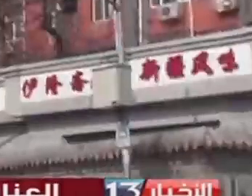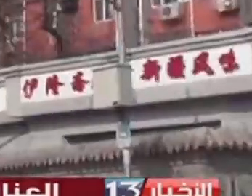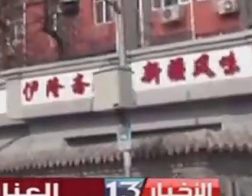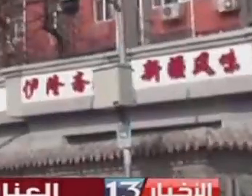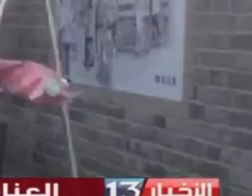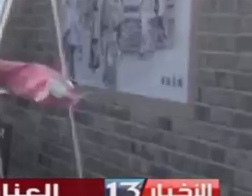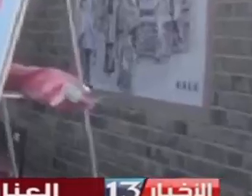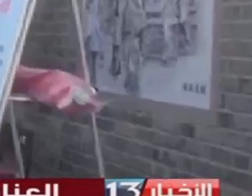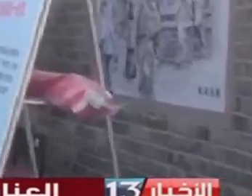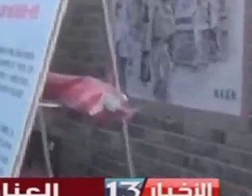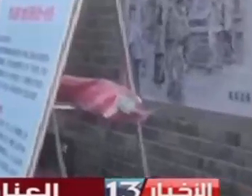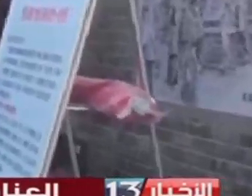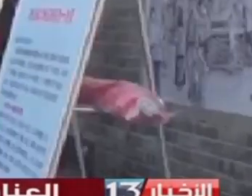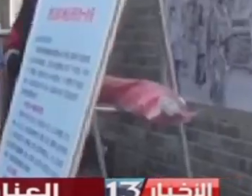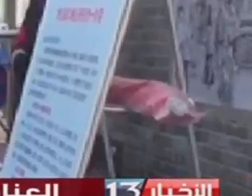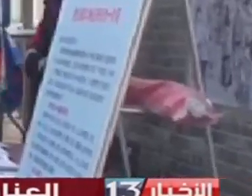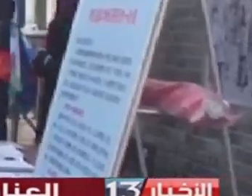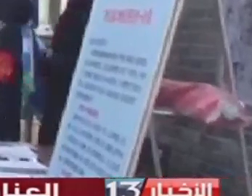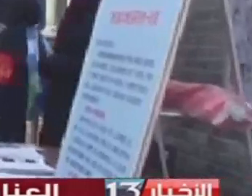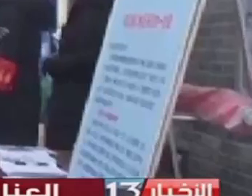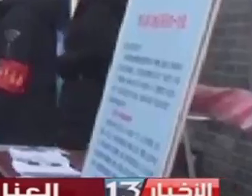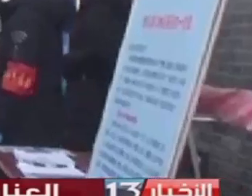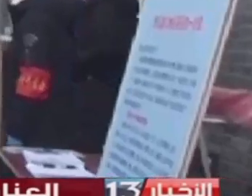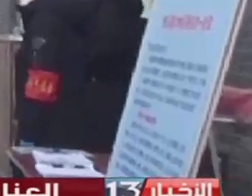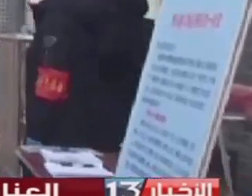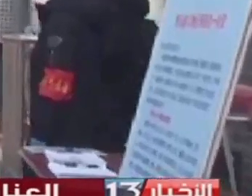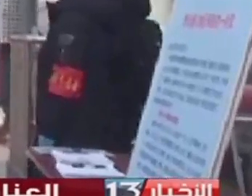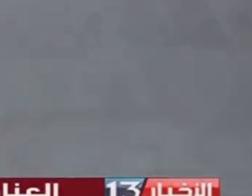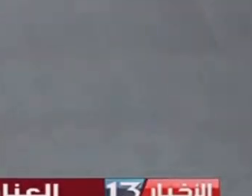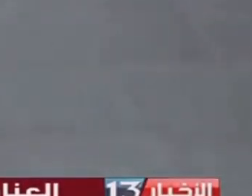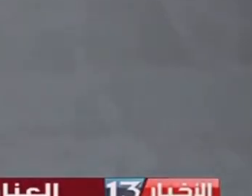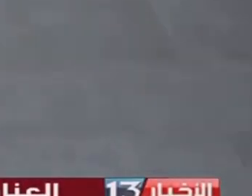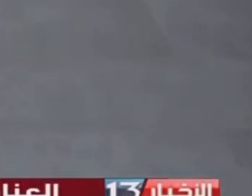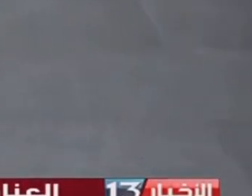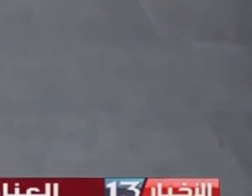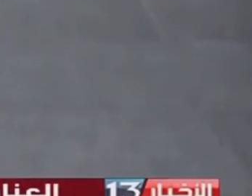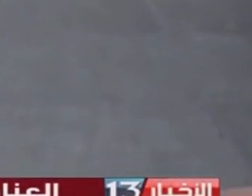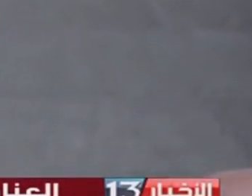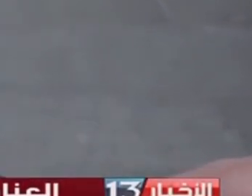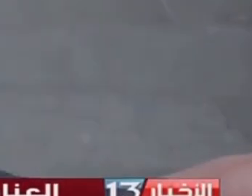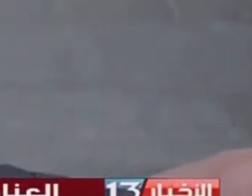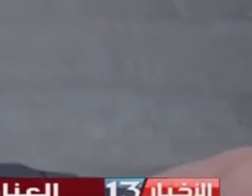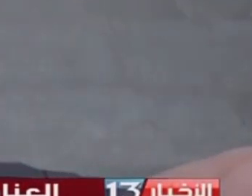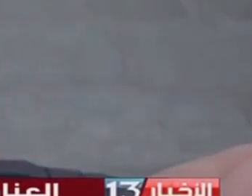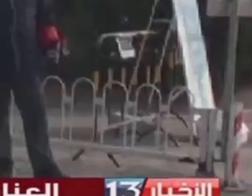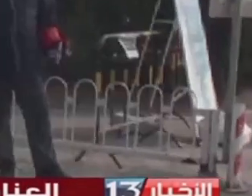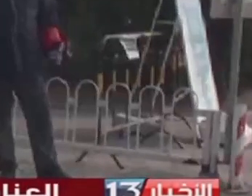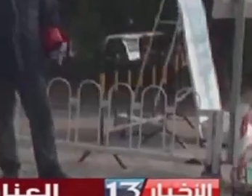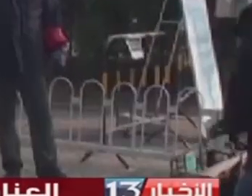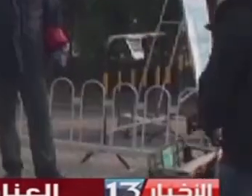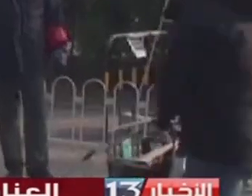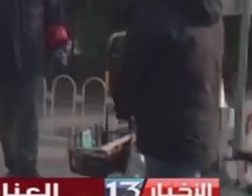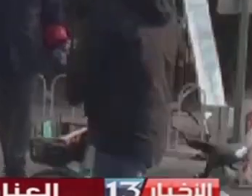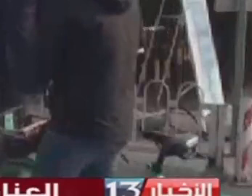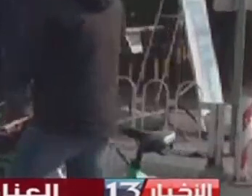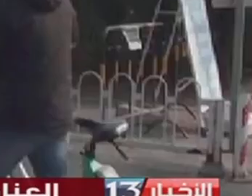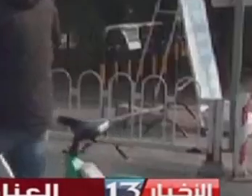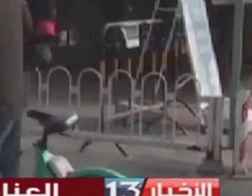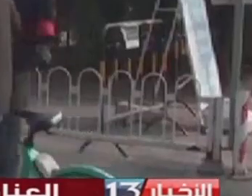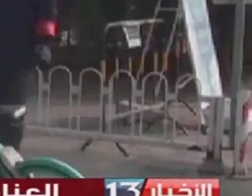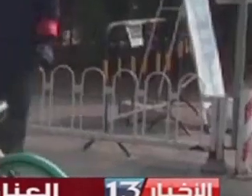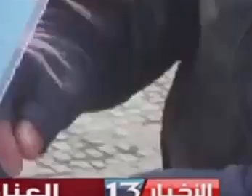حصيله الوفيات بفيروس كورونا تتخطى وفقا لمنظمه الصحه العالميه عتبه الثلاثه الاف شخص وارتفاع